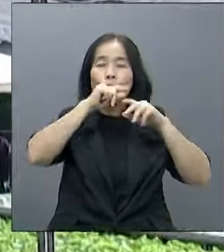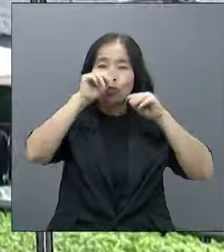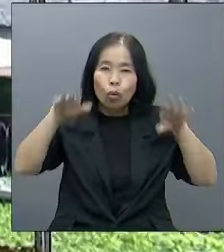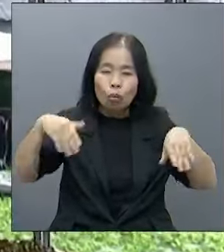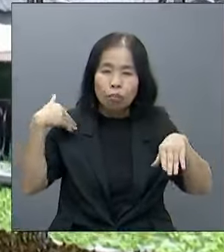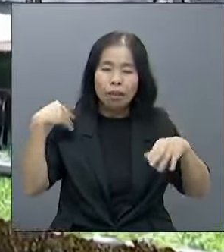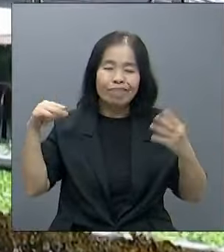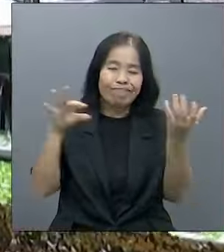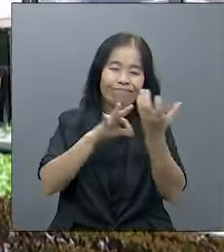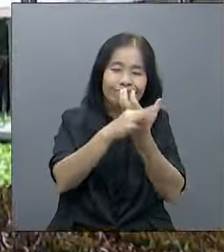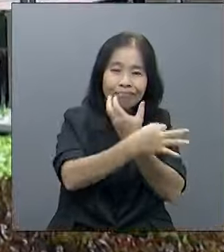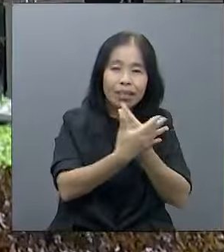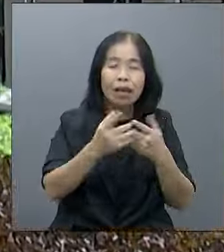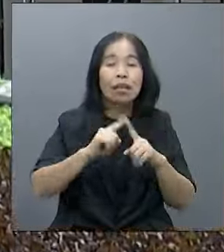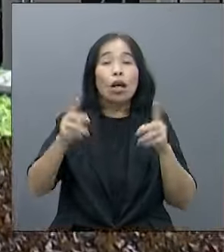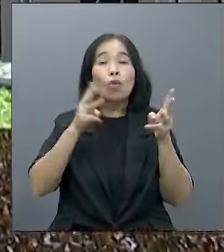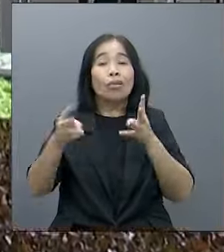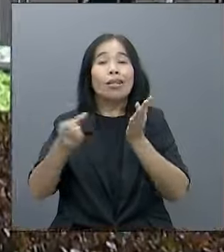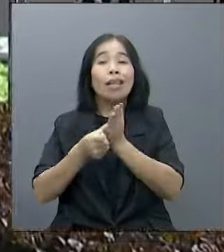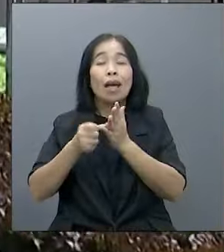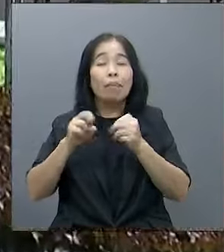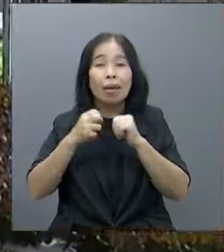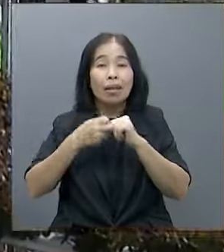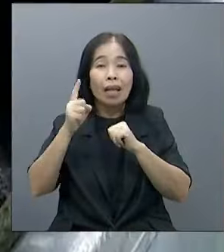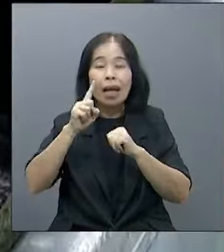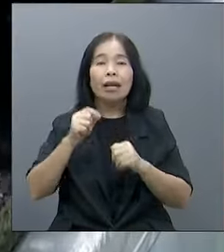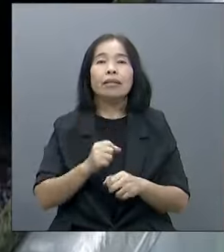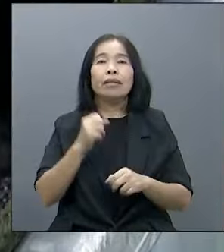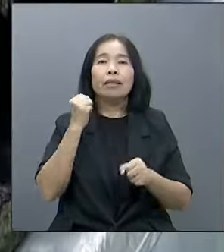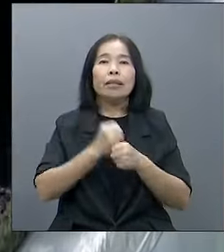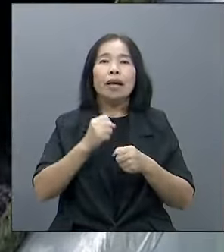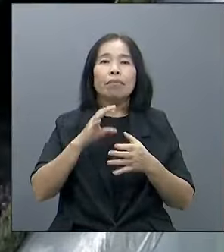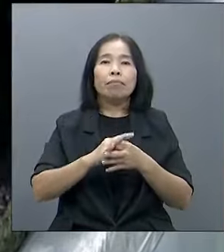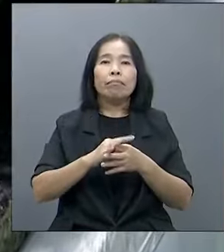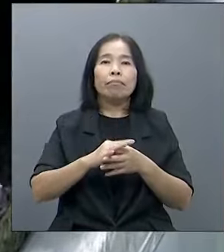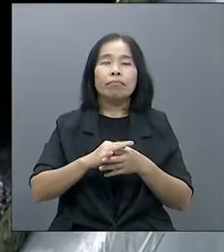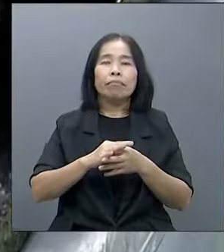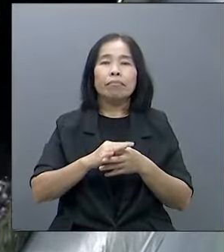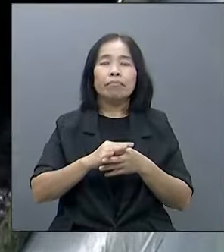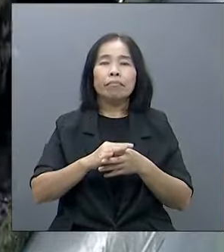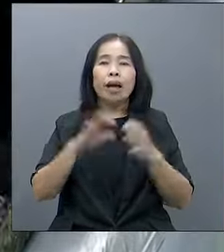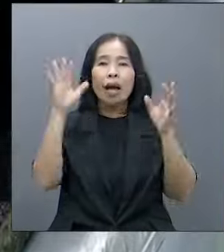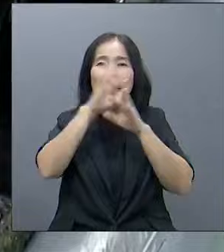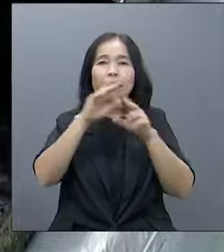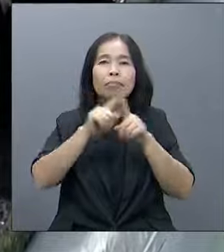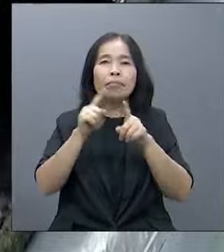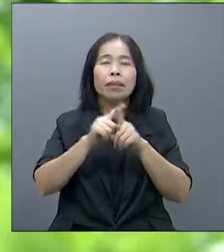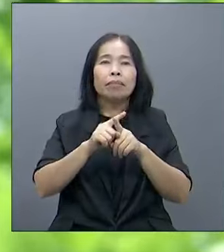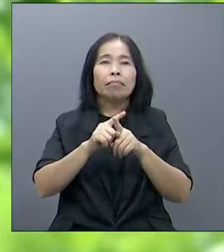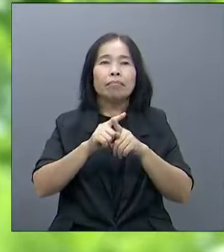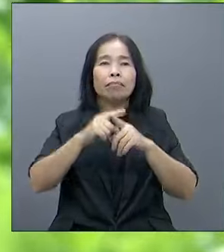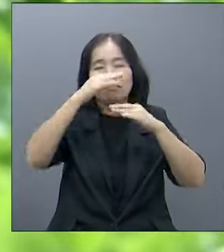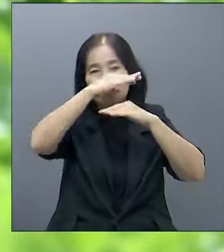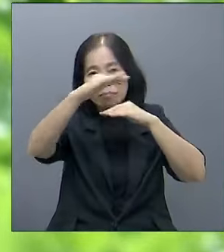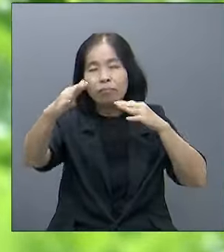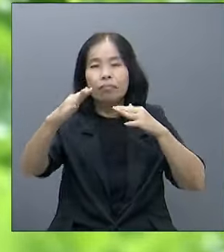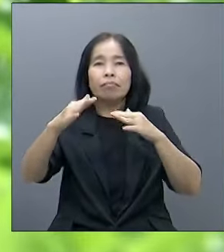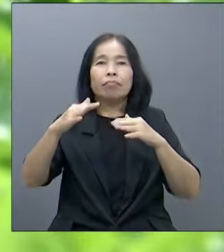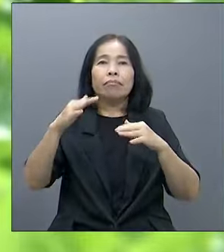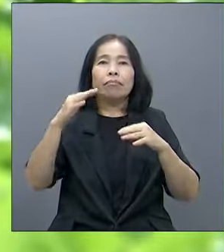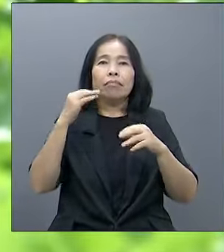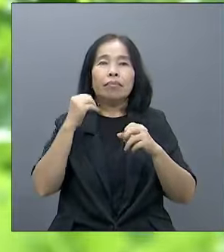ครับวิธีการแก้ปัญหาก็จะเป็นการไล่จะเป็นการที่แบบว่าไม่ฆ่าพยายามให้เขาค่อยๆออก